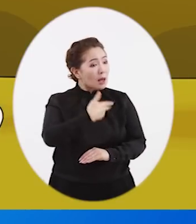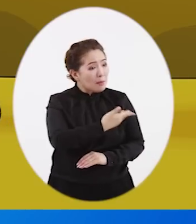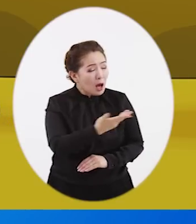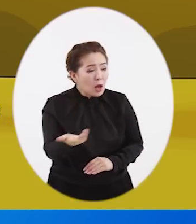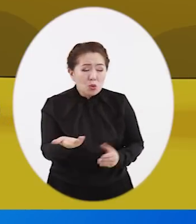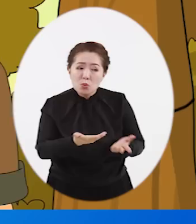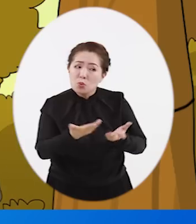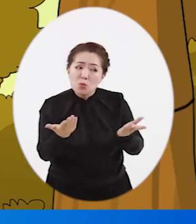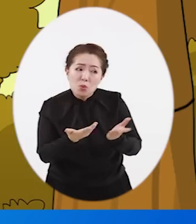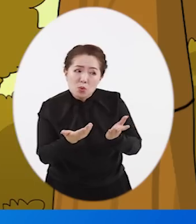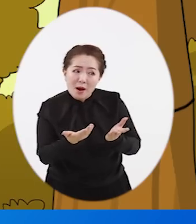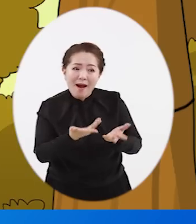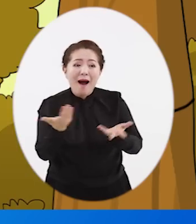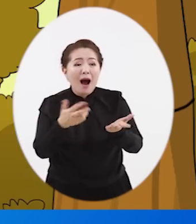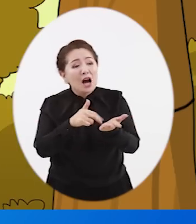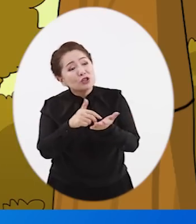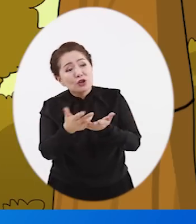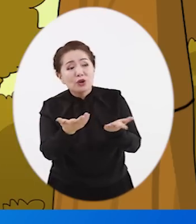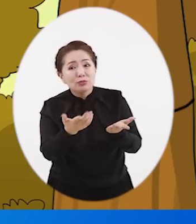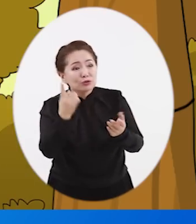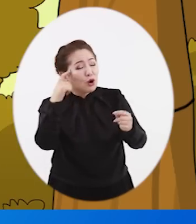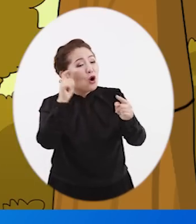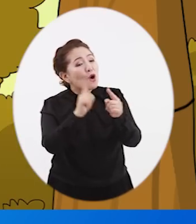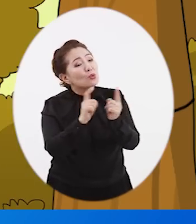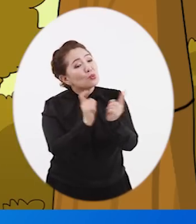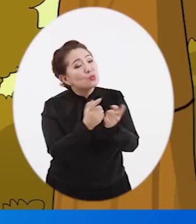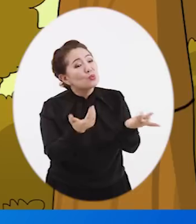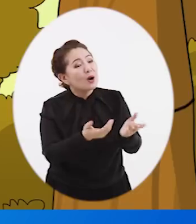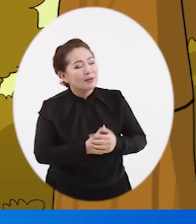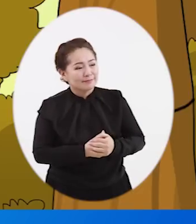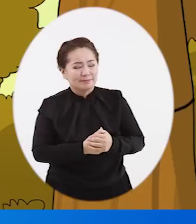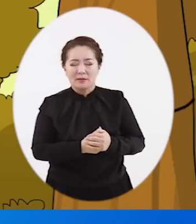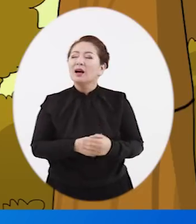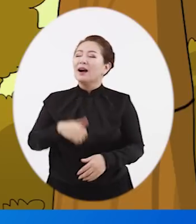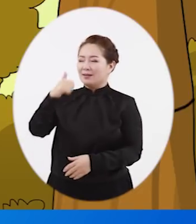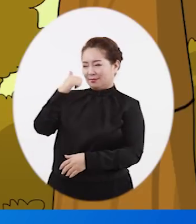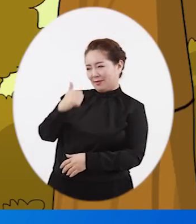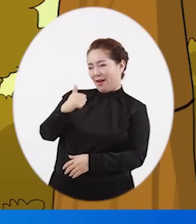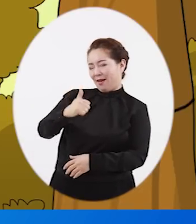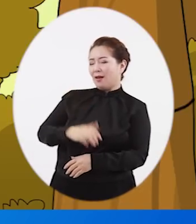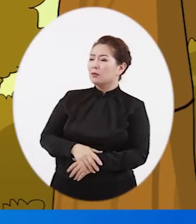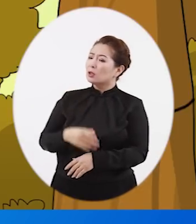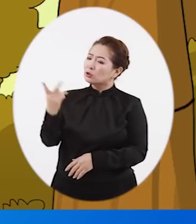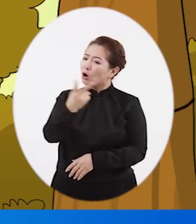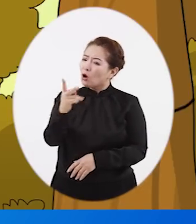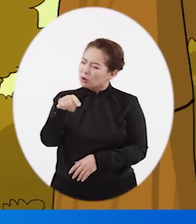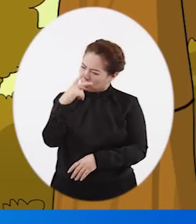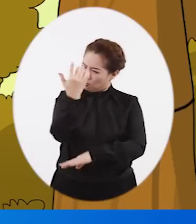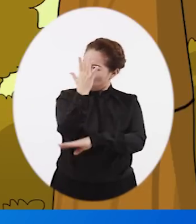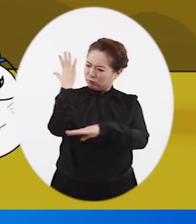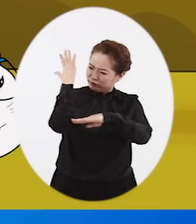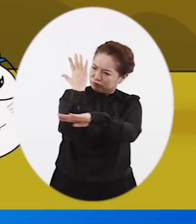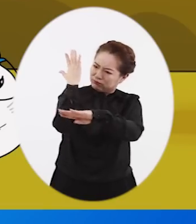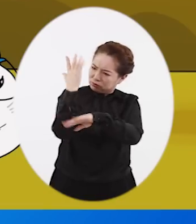Сайн байна уу өвөө? Сайн байцгаана уу хүүхдүүд. За, хэрэг зөрөг юунд вэ? Хаашаа зорж